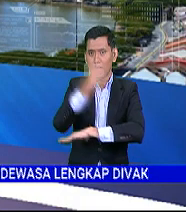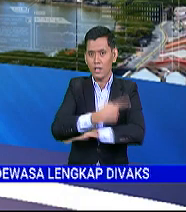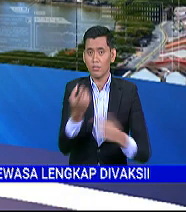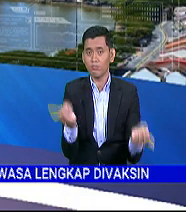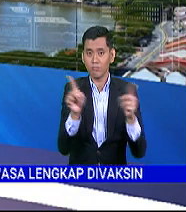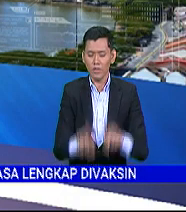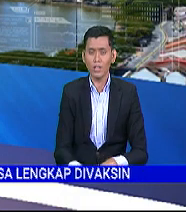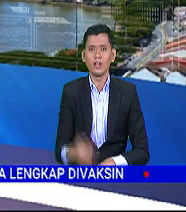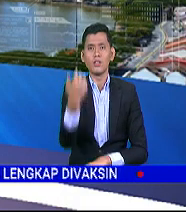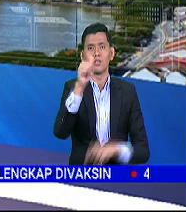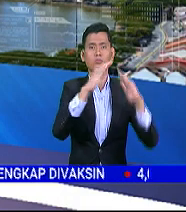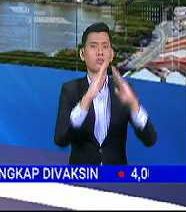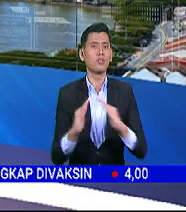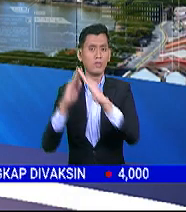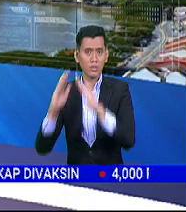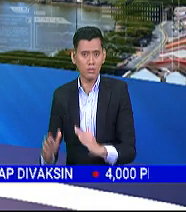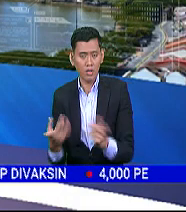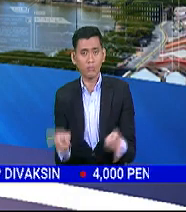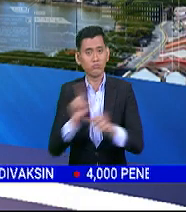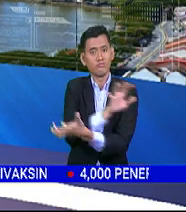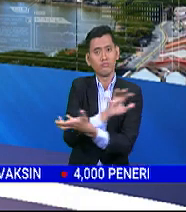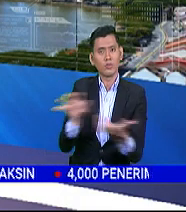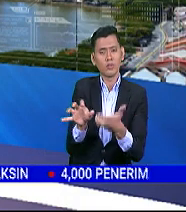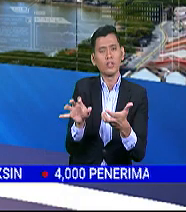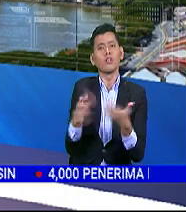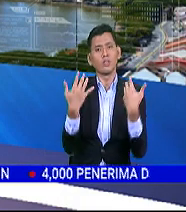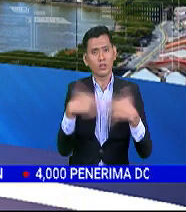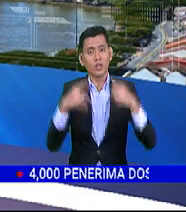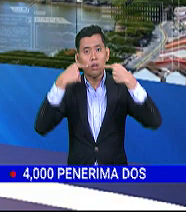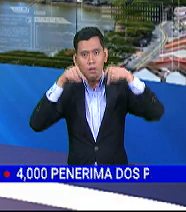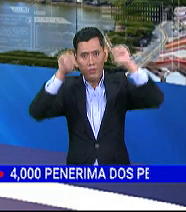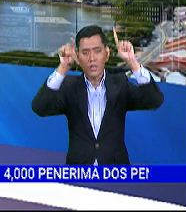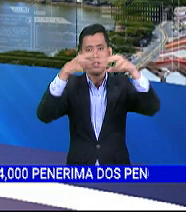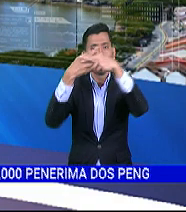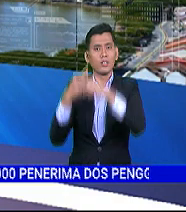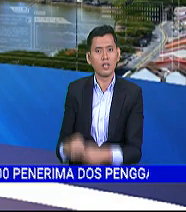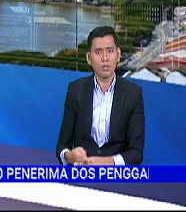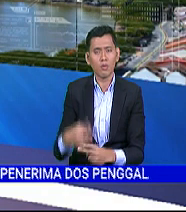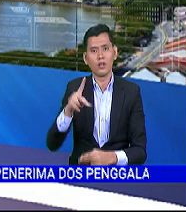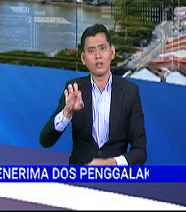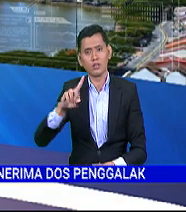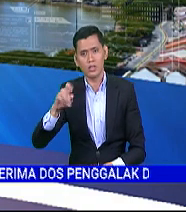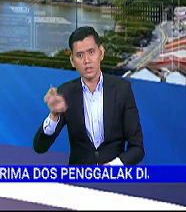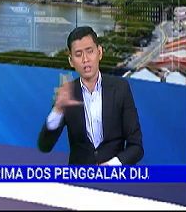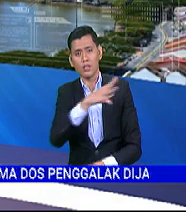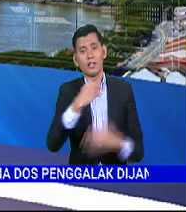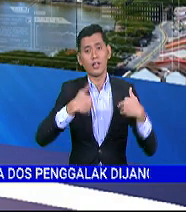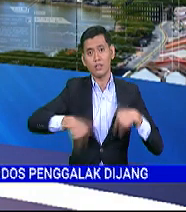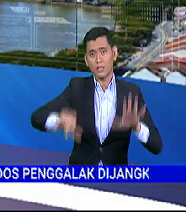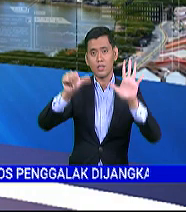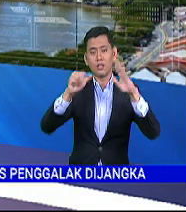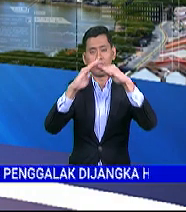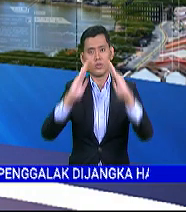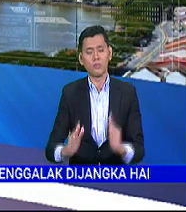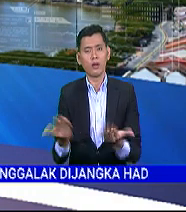berlaku, 10 buah rumah yang mengalami kerosakan ringan telah berjaya dibaiki oleh kontraktor dan hanya tinggal 6 buah rumah